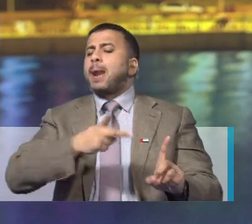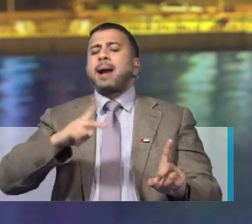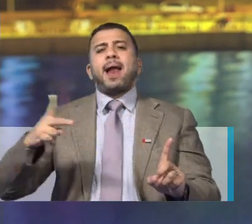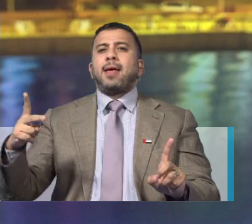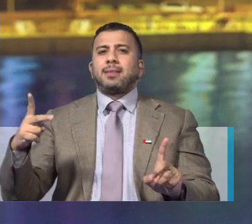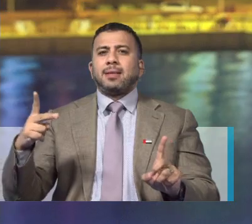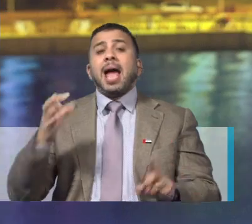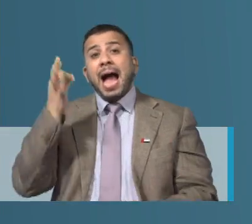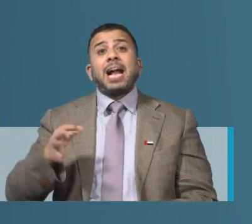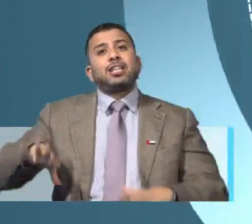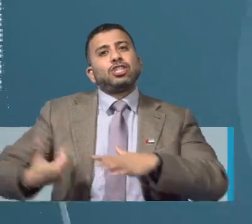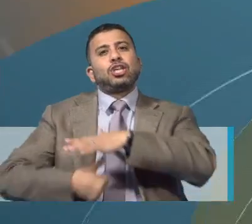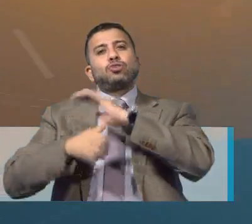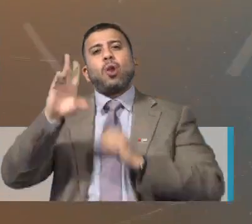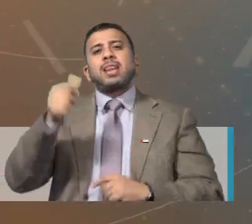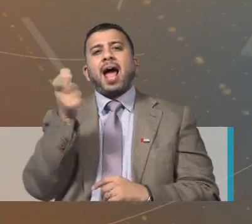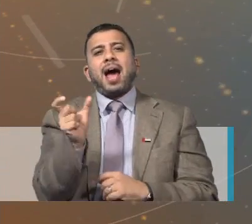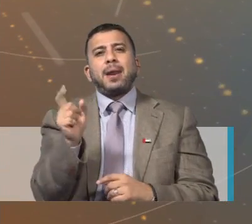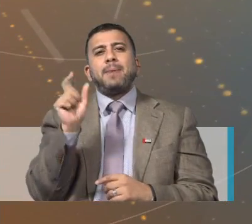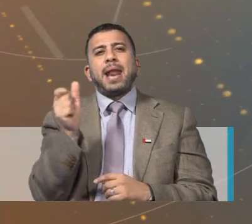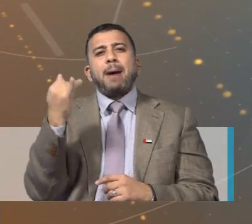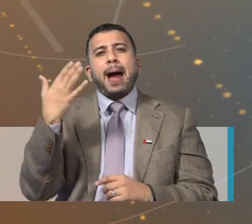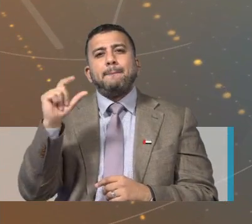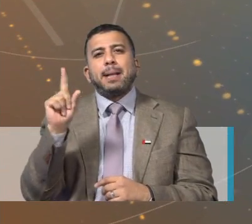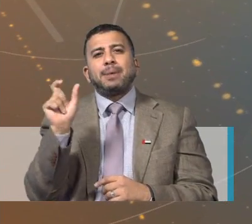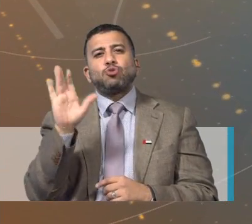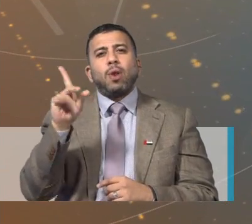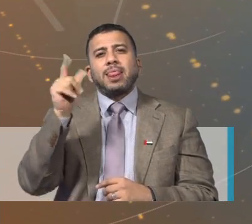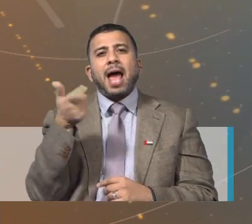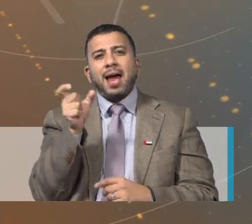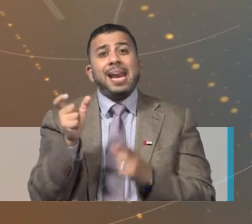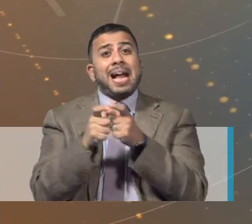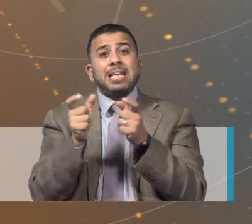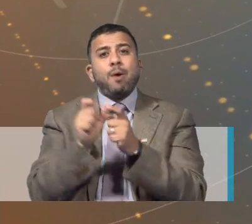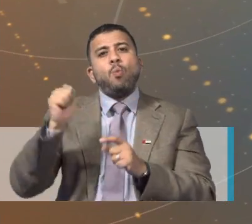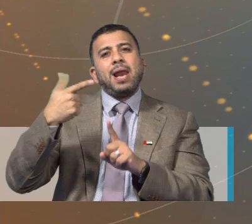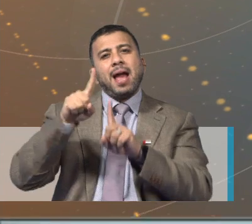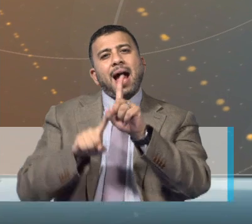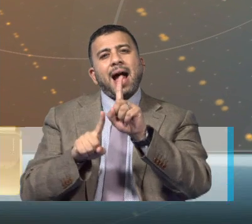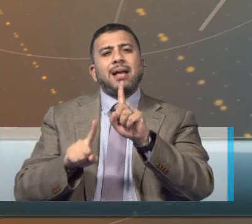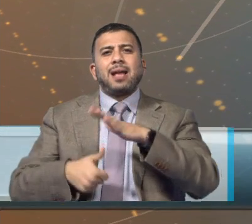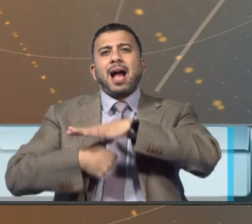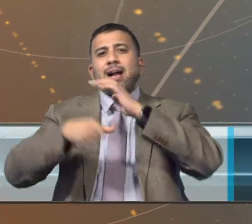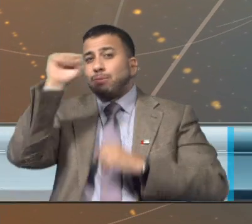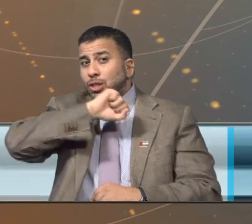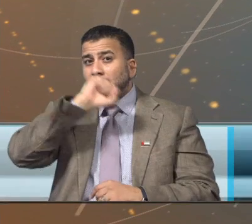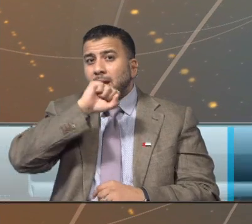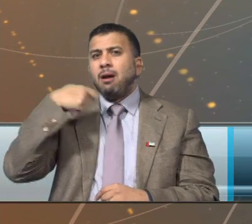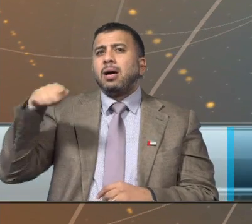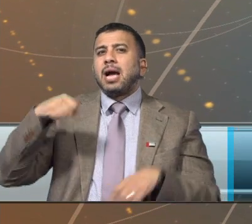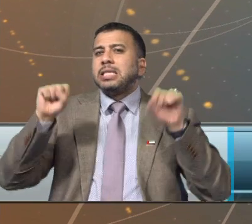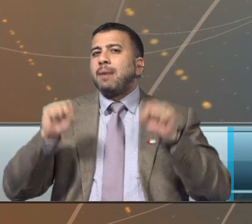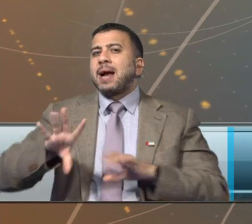المجالات. أكد سمو الشيخ سلطان بن محمد بن سلطان القاسمي ولي العهد نائب حاكم الشارقة رئيس